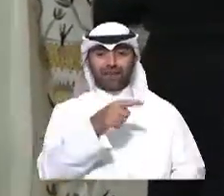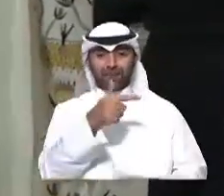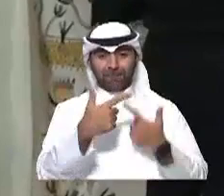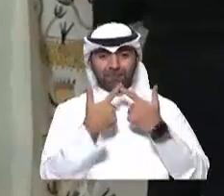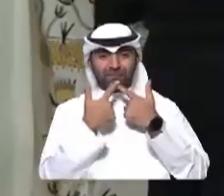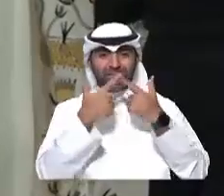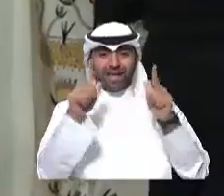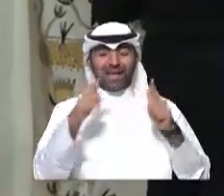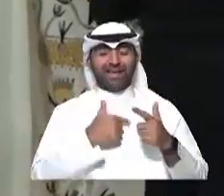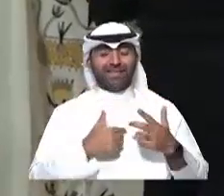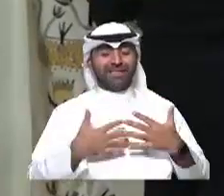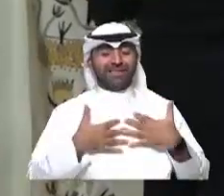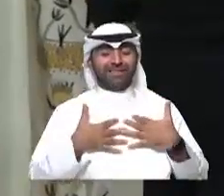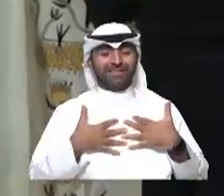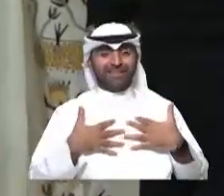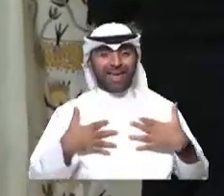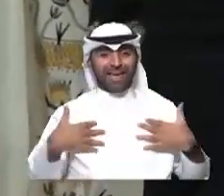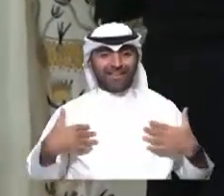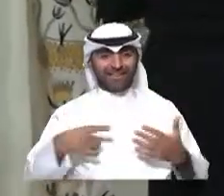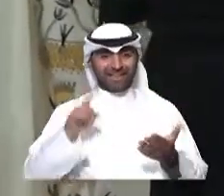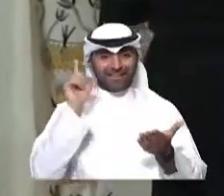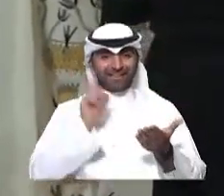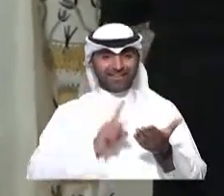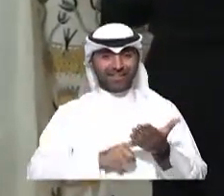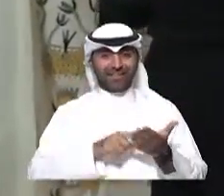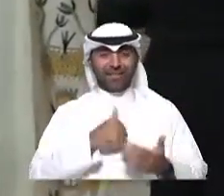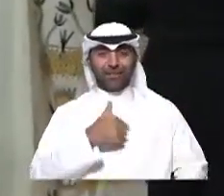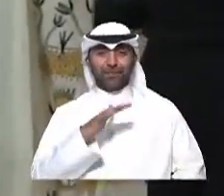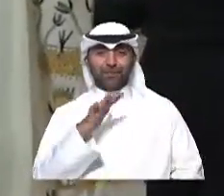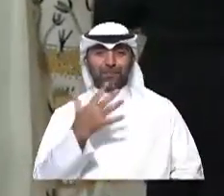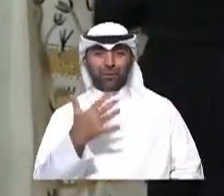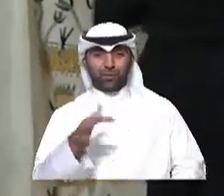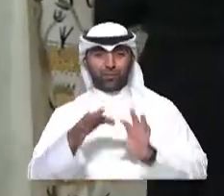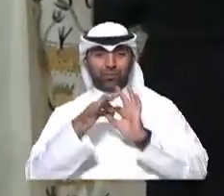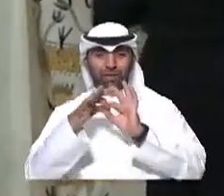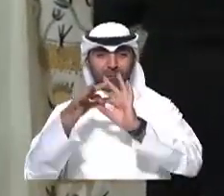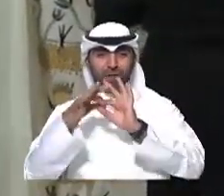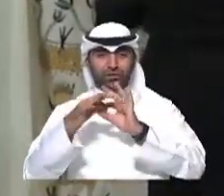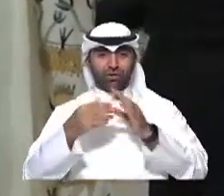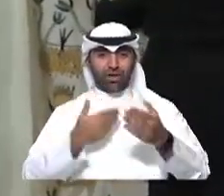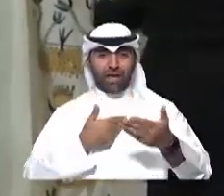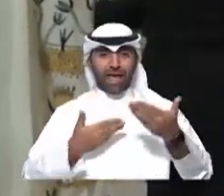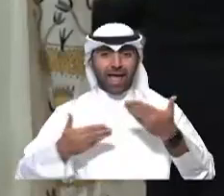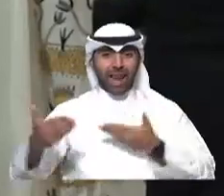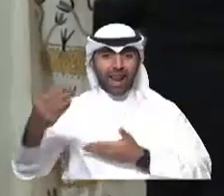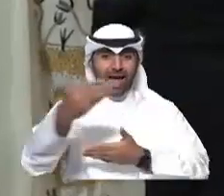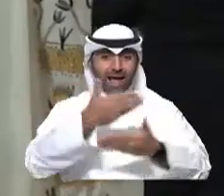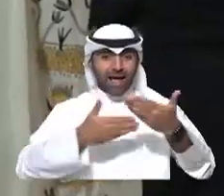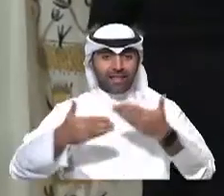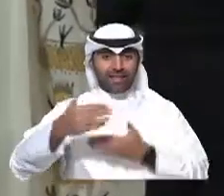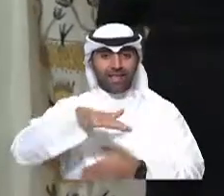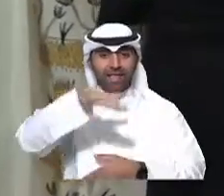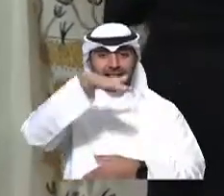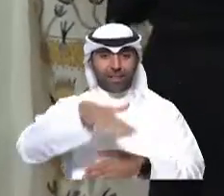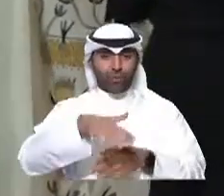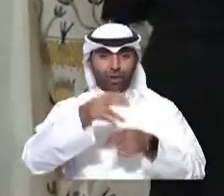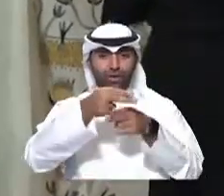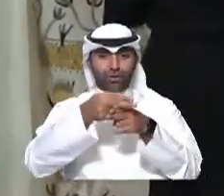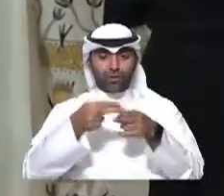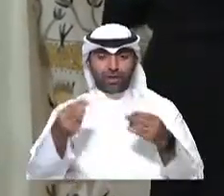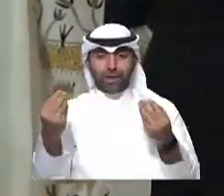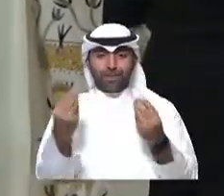المتطور للحرف اليدوية كرموز ثقافة قوية وأشكال معاصرة للإلهام